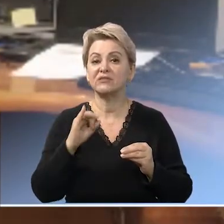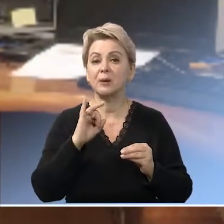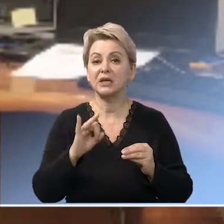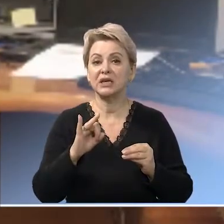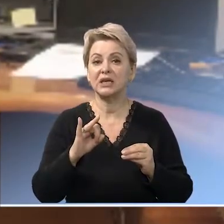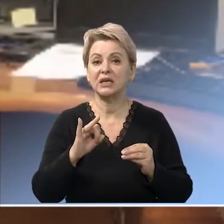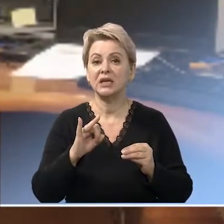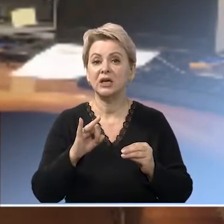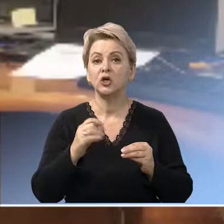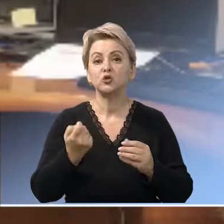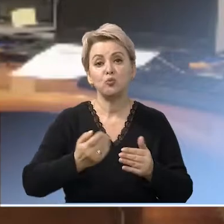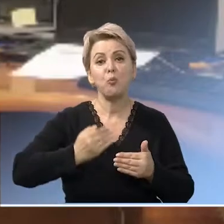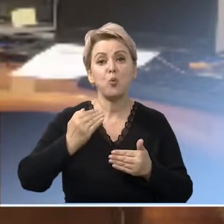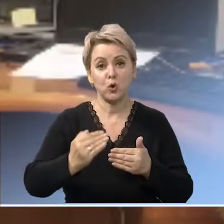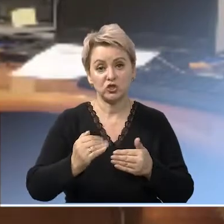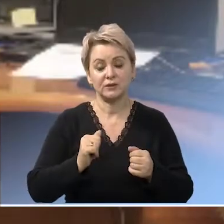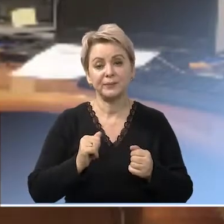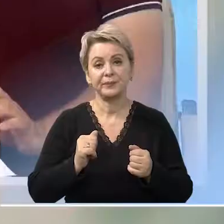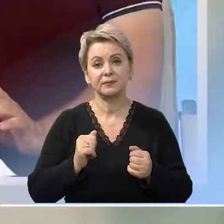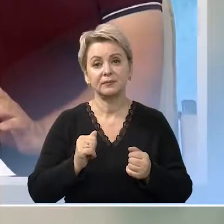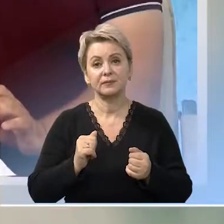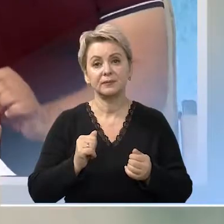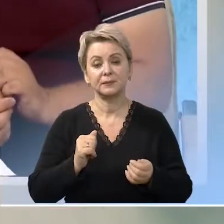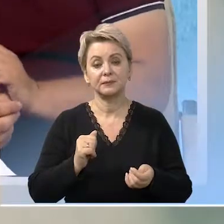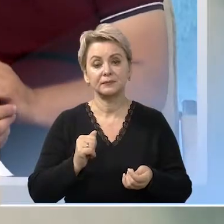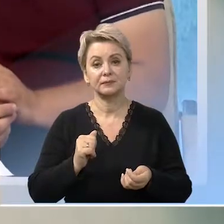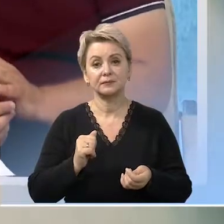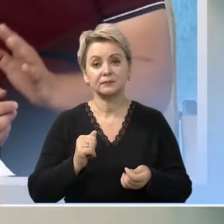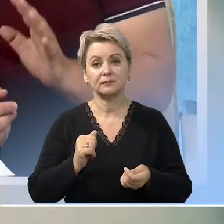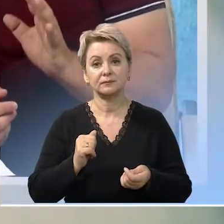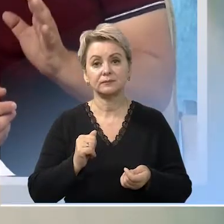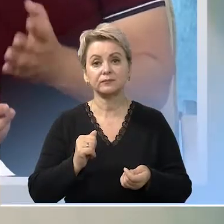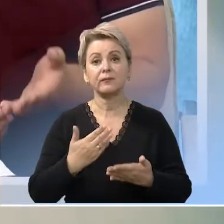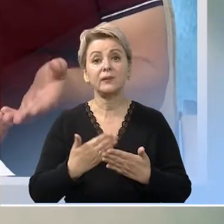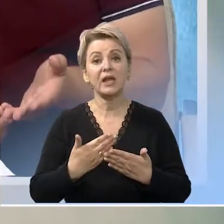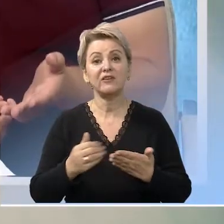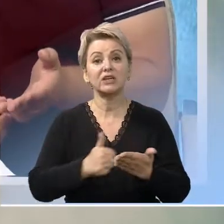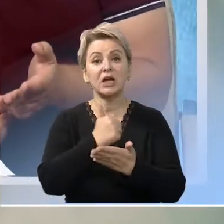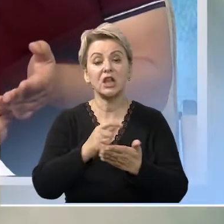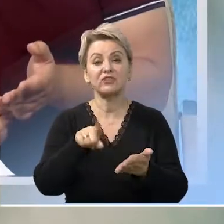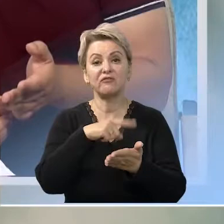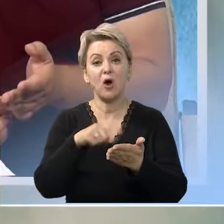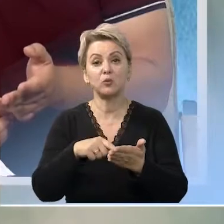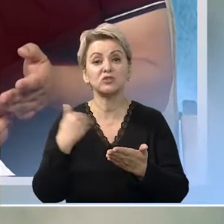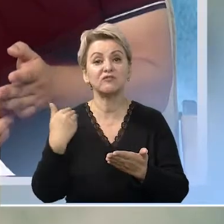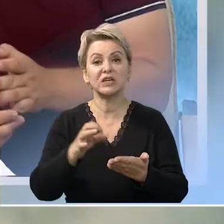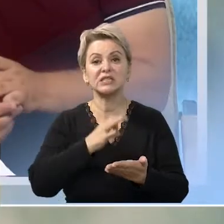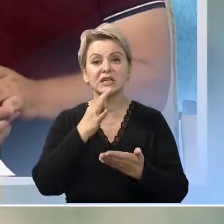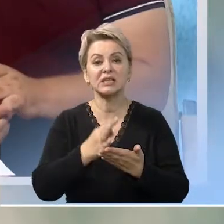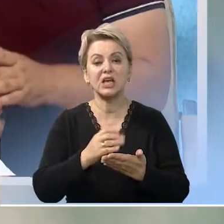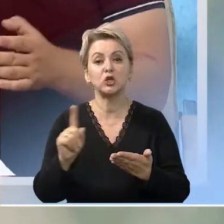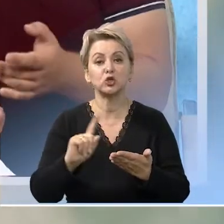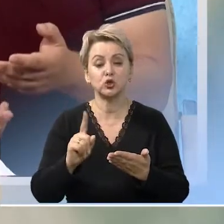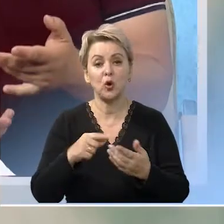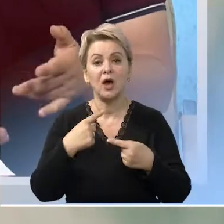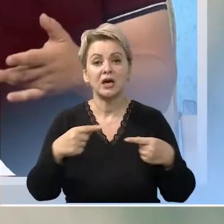и цифры будут чуть позже. Угу, угу. Ну и, наверное, главный вопрос, наверное, да, вот вы сказали,